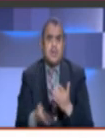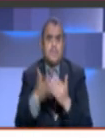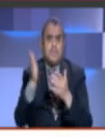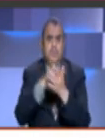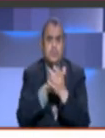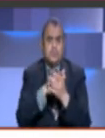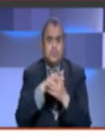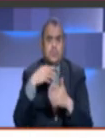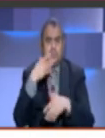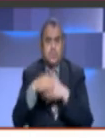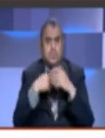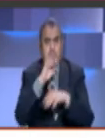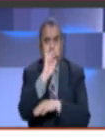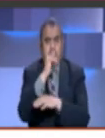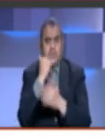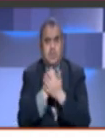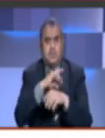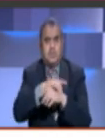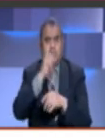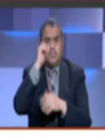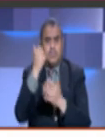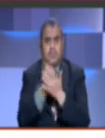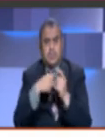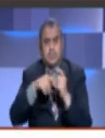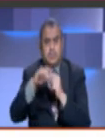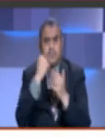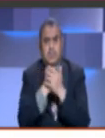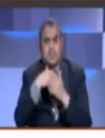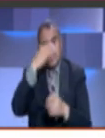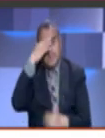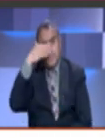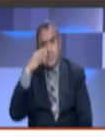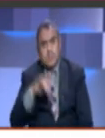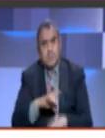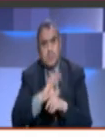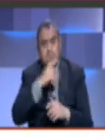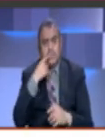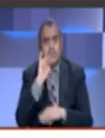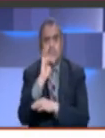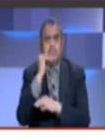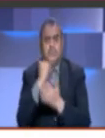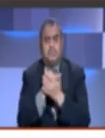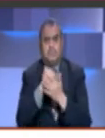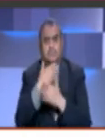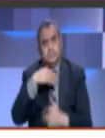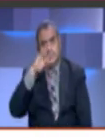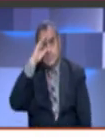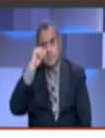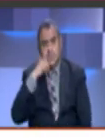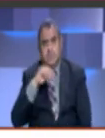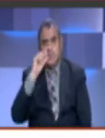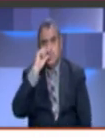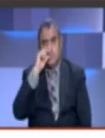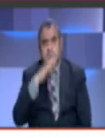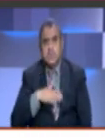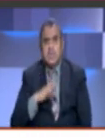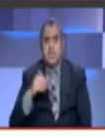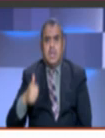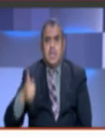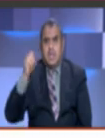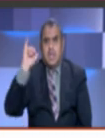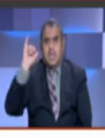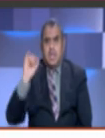لطلب الخدمه الطبيه من اقرب مستشفى او مركز صحي. أشكرك شكرا جزيلا دكتور أمجد الخولي،